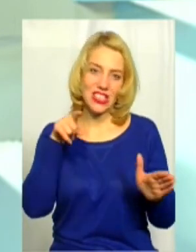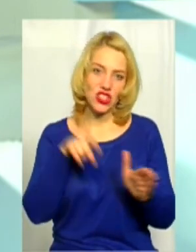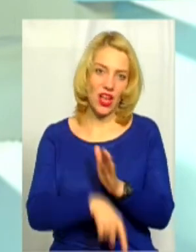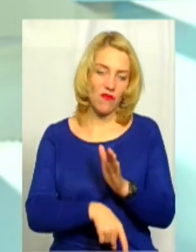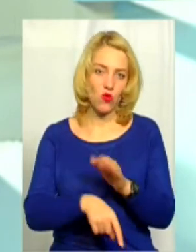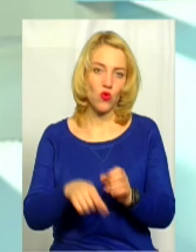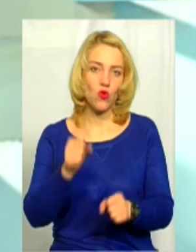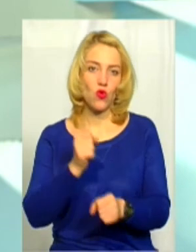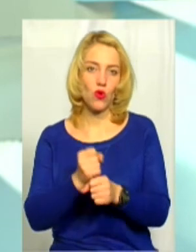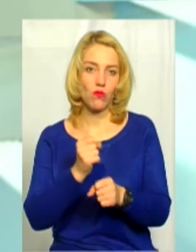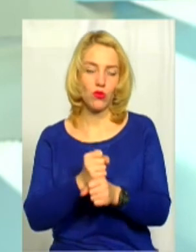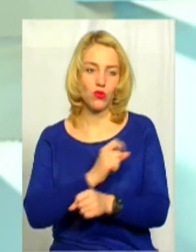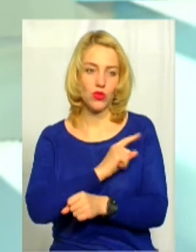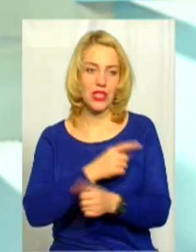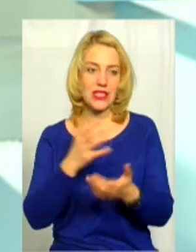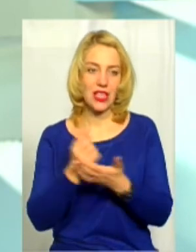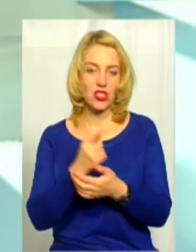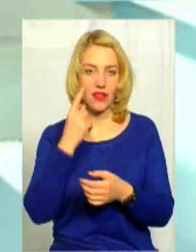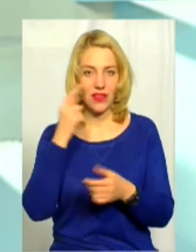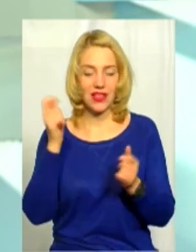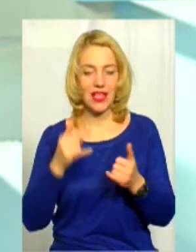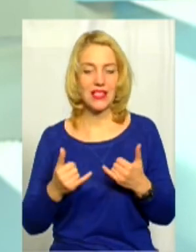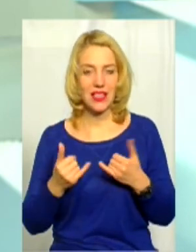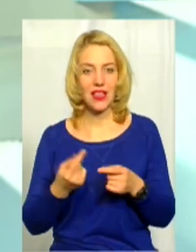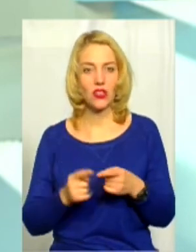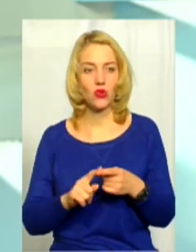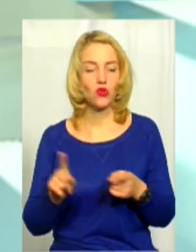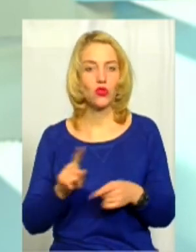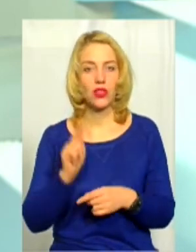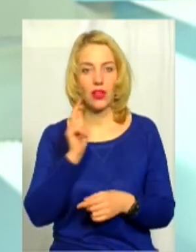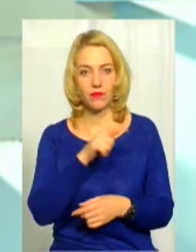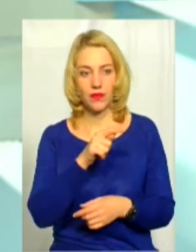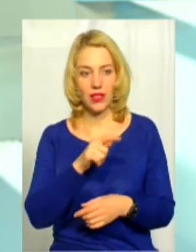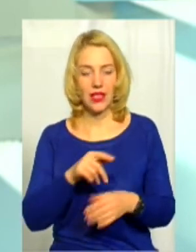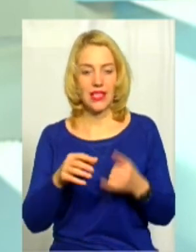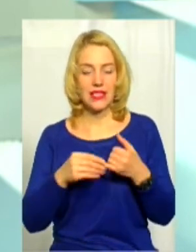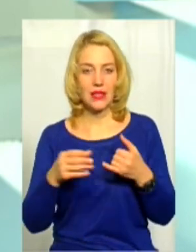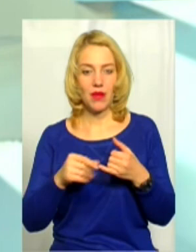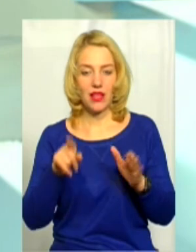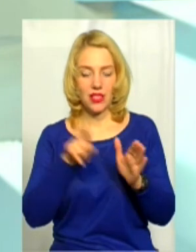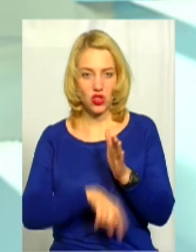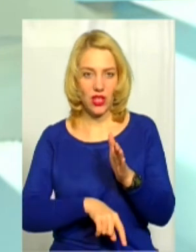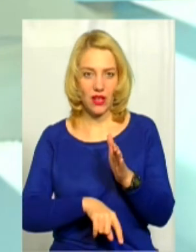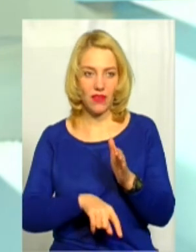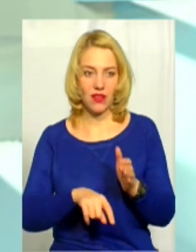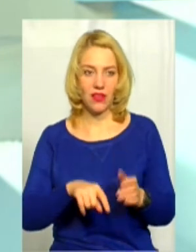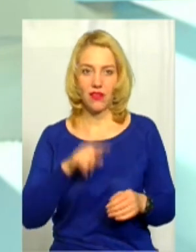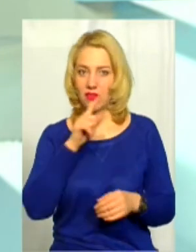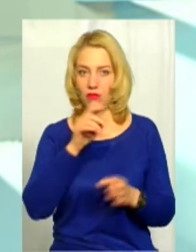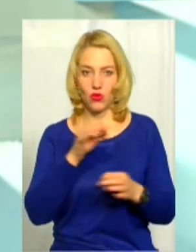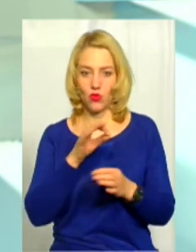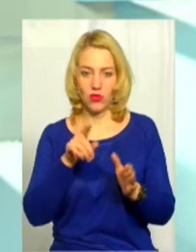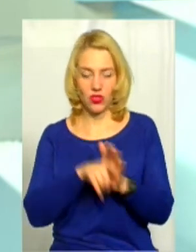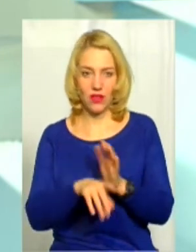силу. Тобто не йшли в Китай заради того, що там земля дешева, вона там ніколи дешевою не